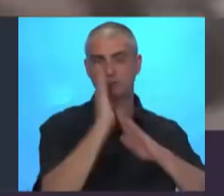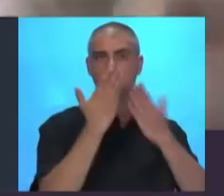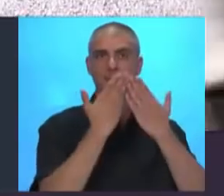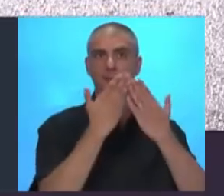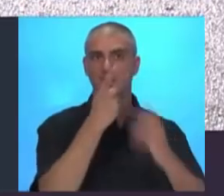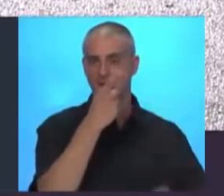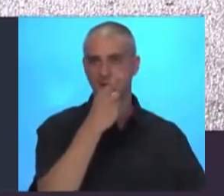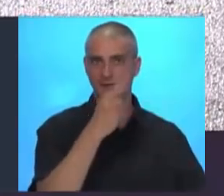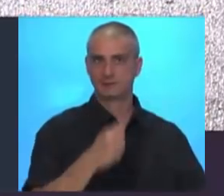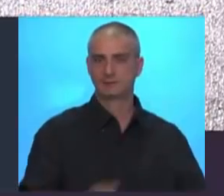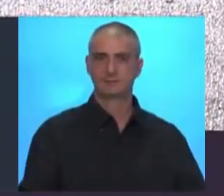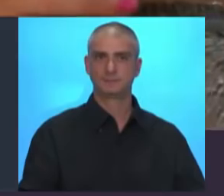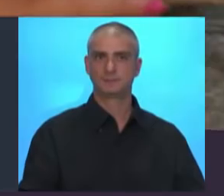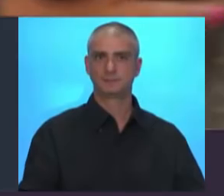הכנסת.